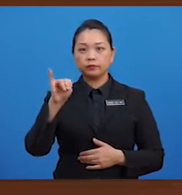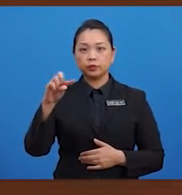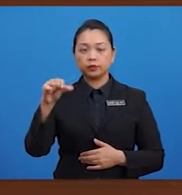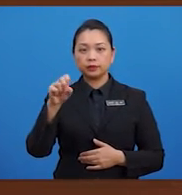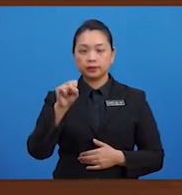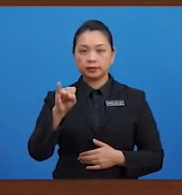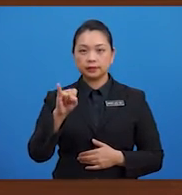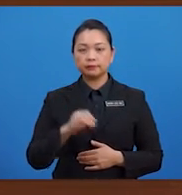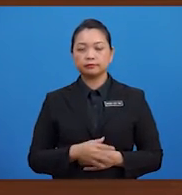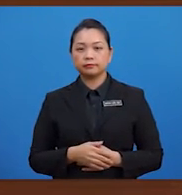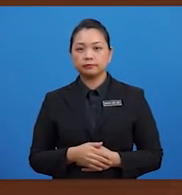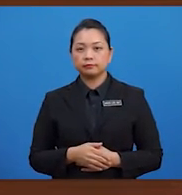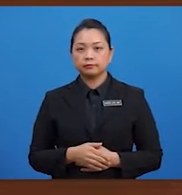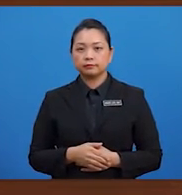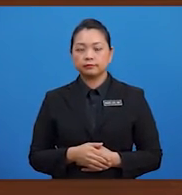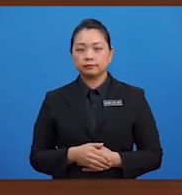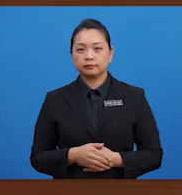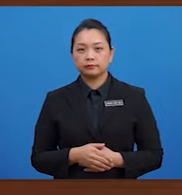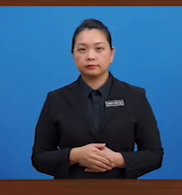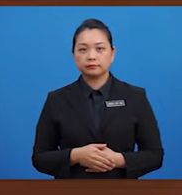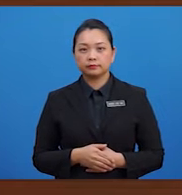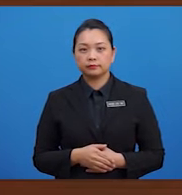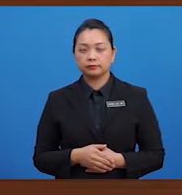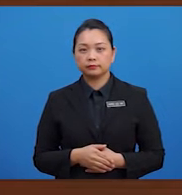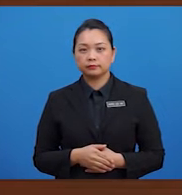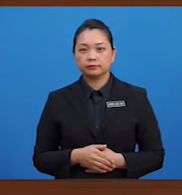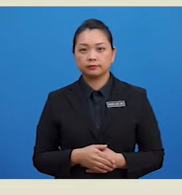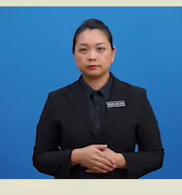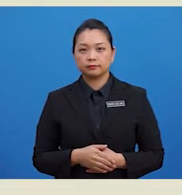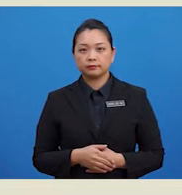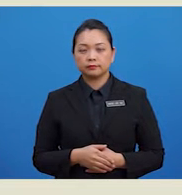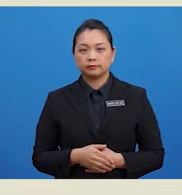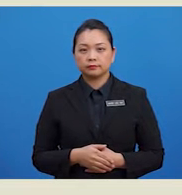iaitu kalium permanganat dan cecair formalin.